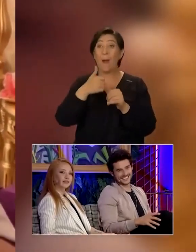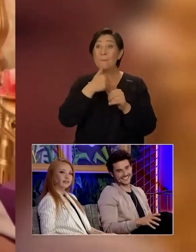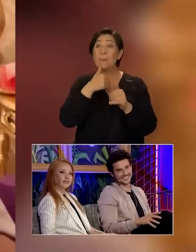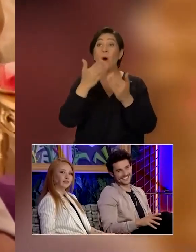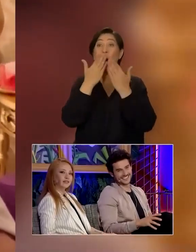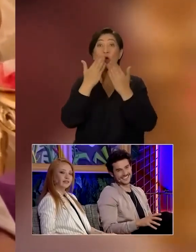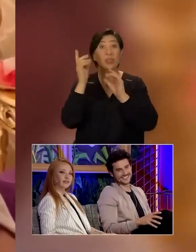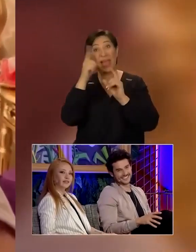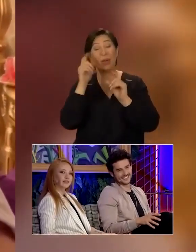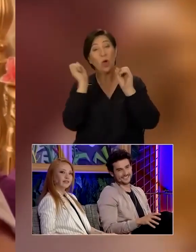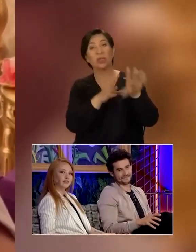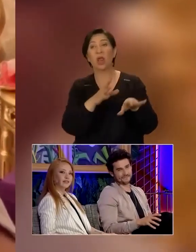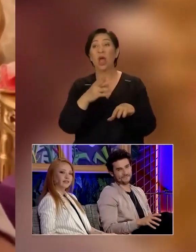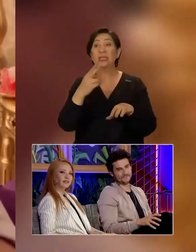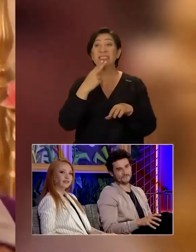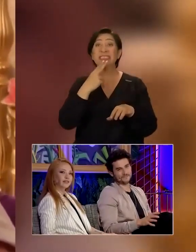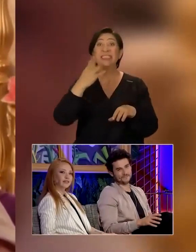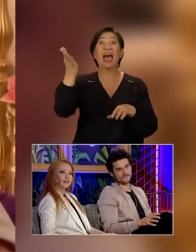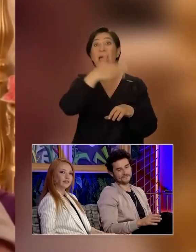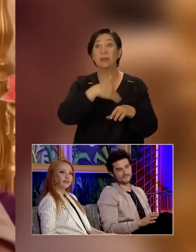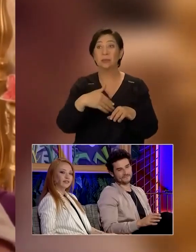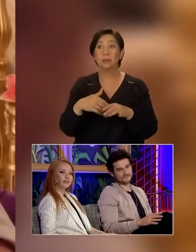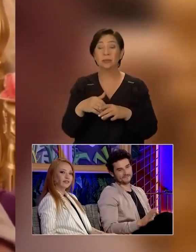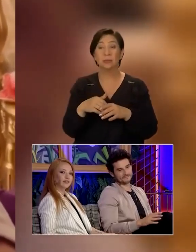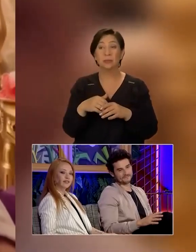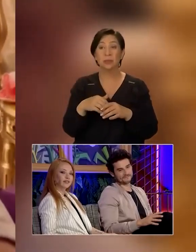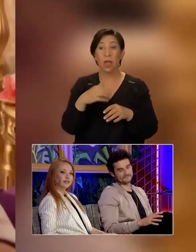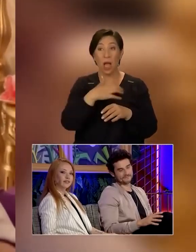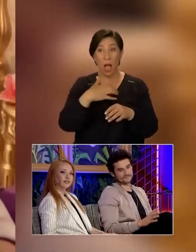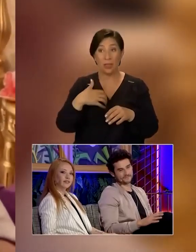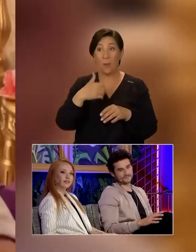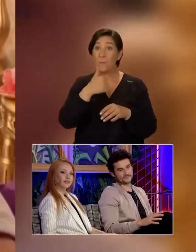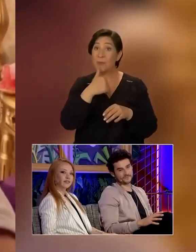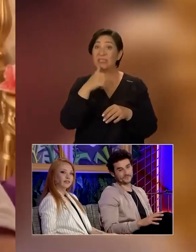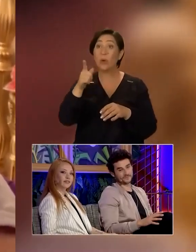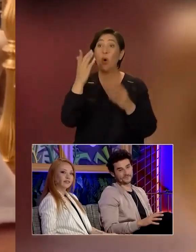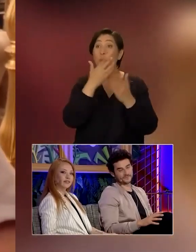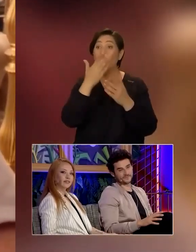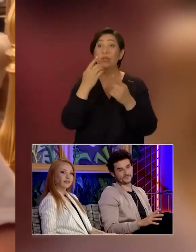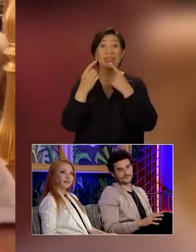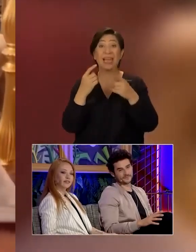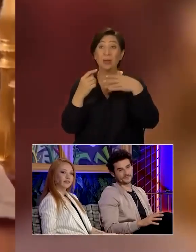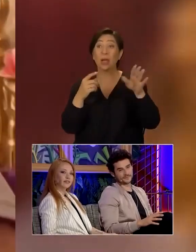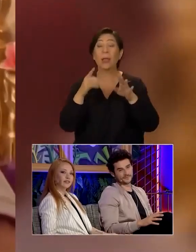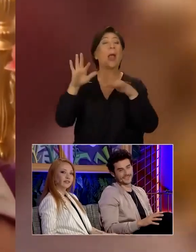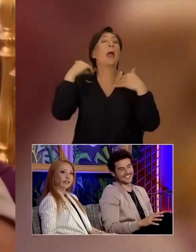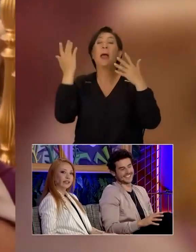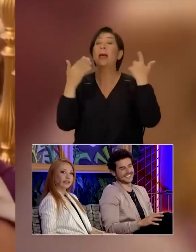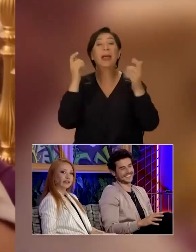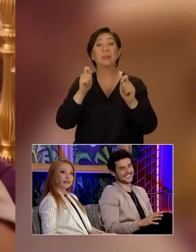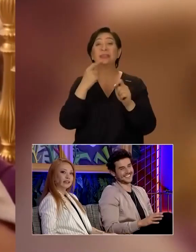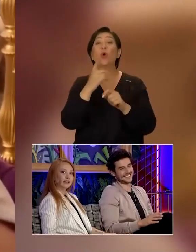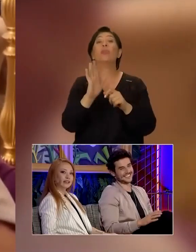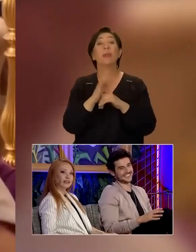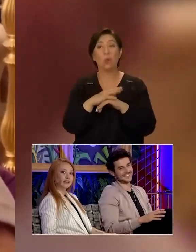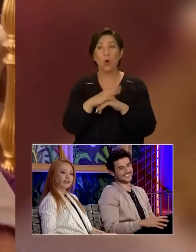babalar okuyun diye gönderiyor. Kızlar! Ananız babanız okuyun diye gönderiyor. Tik taklık yapın diye